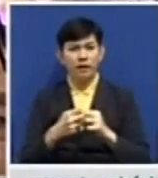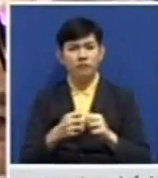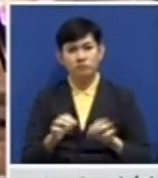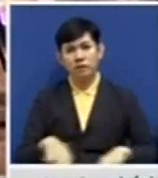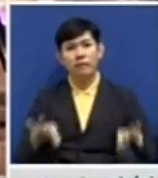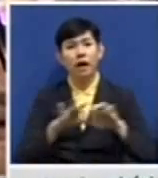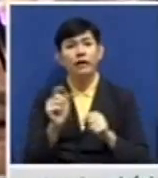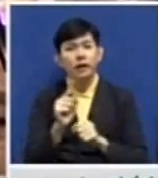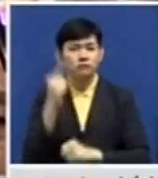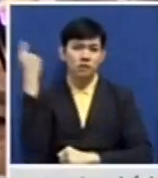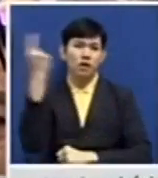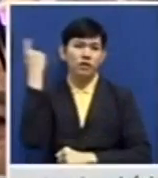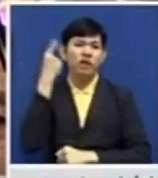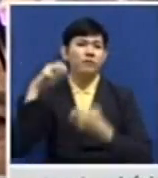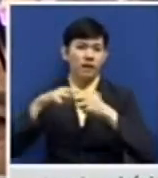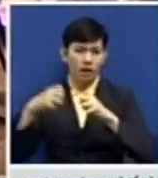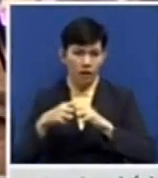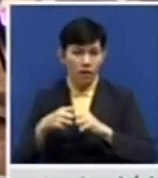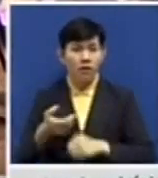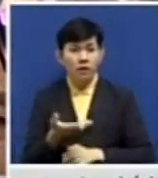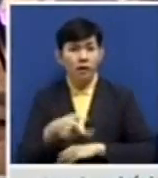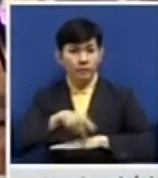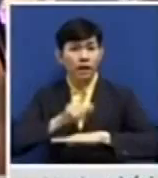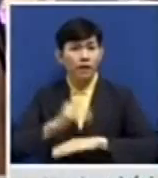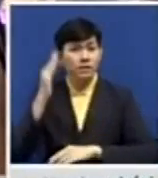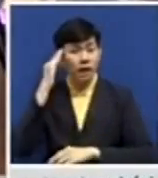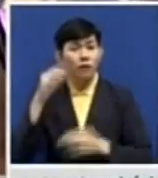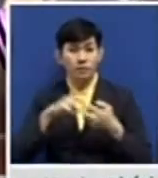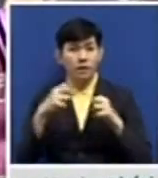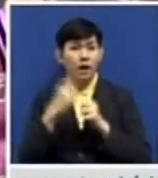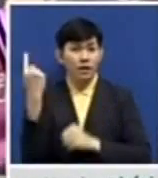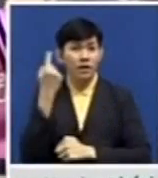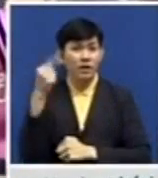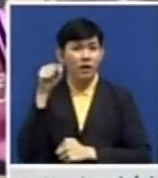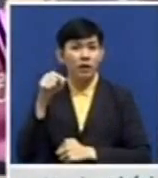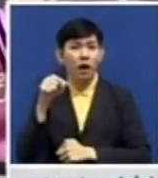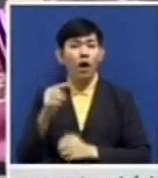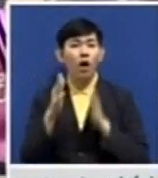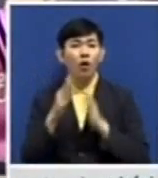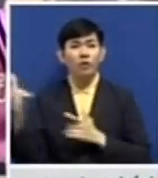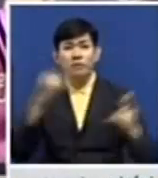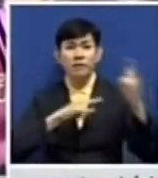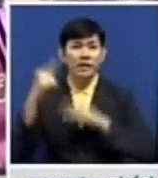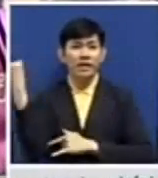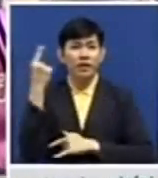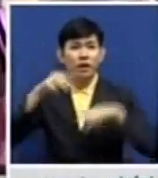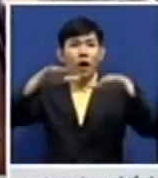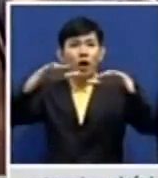ปัญหาการท่องเที่ยวท่านประธานคงทราบว่าปัญหาการท่องเที่ยวนั้นนะลดลงไปถึง